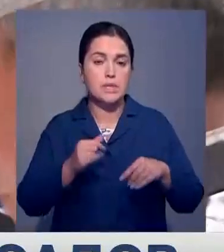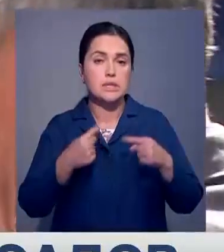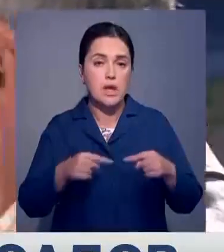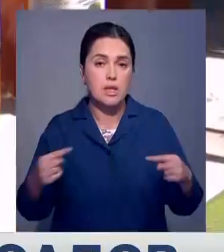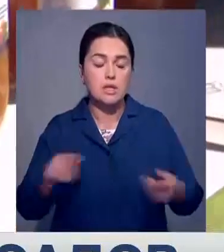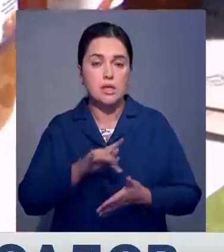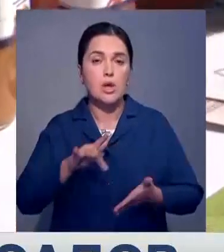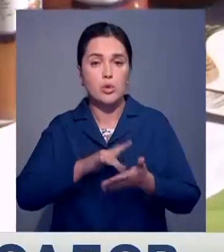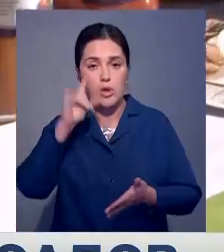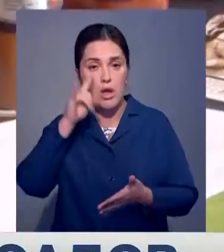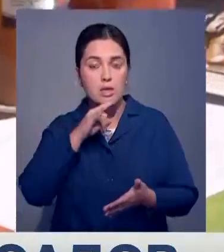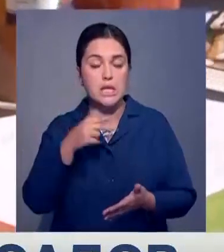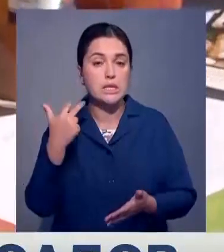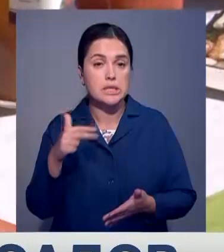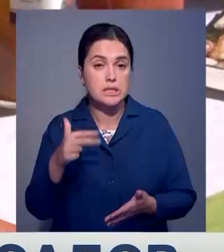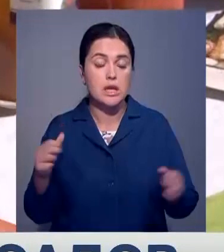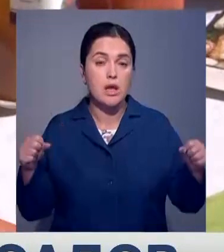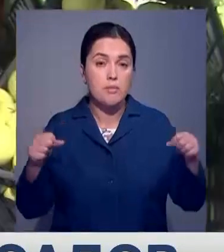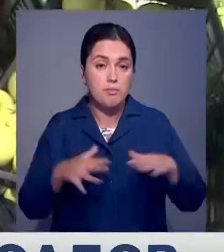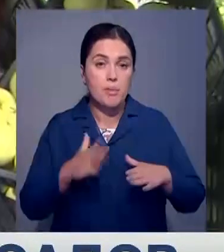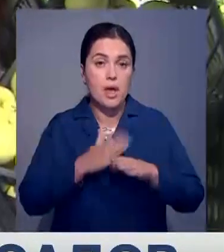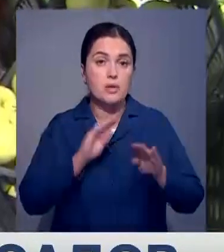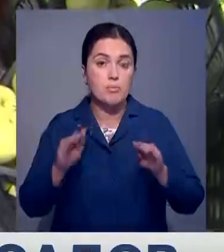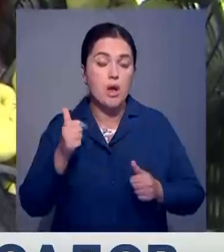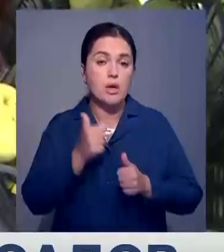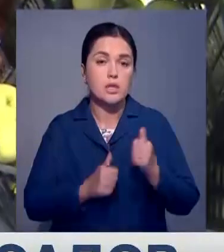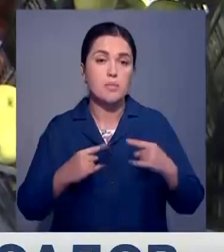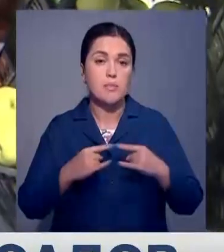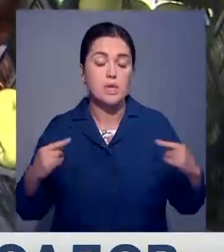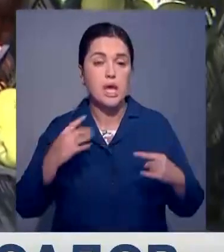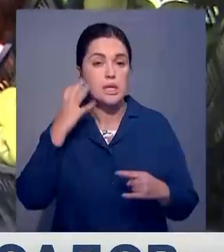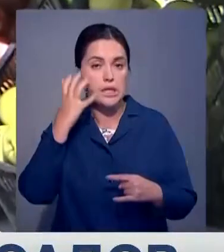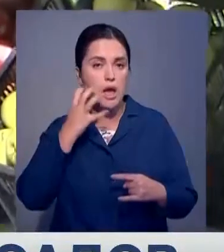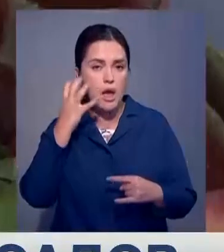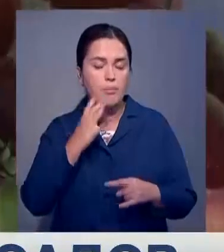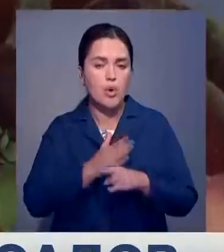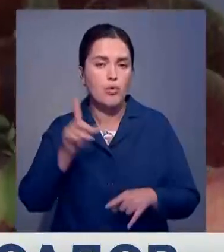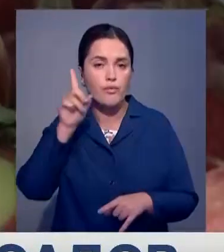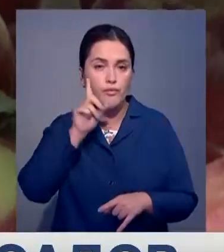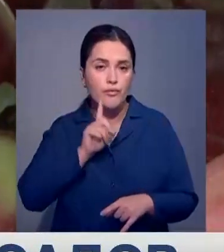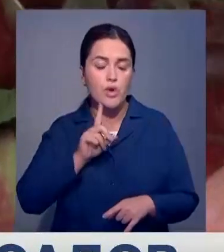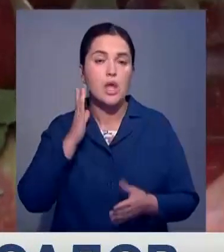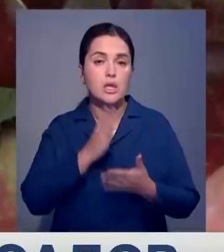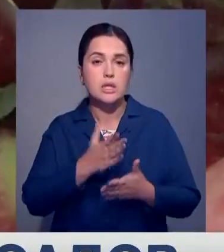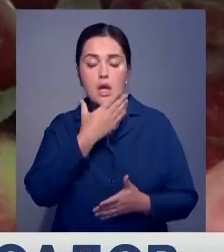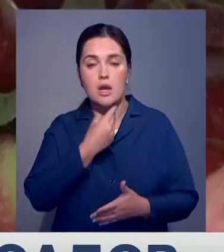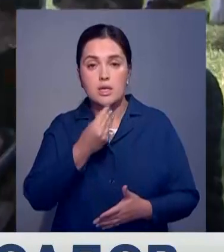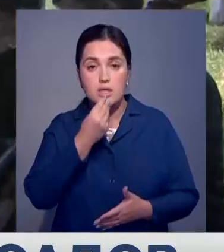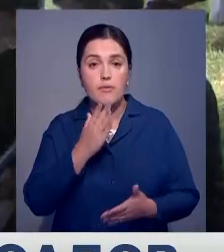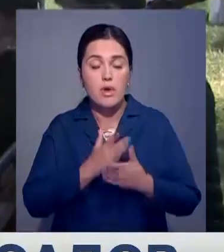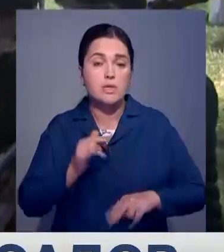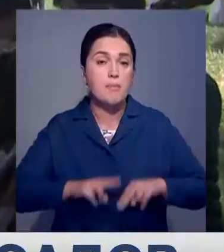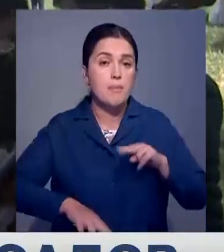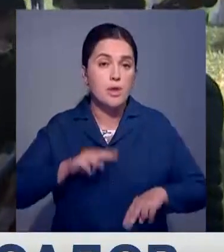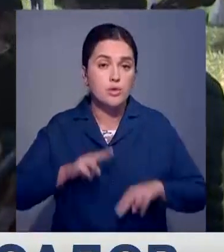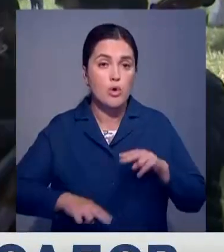Казахстана. А их здесь около 30. Главное украшение на каждом столе, конечно, яблоки. Спелые и сочные, все как одно. Здесь даже построили вот такую